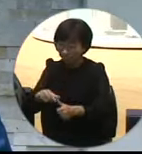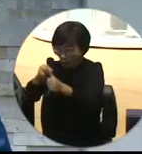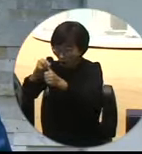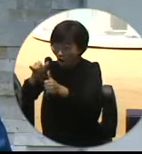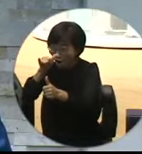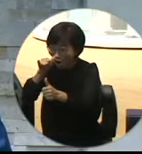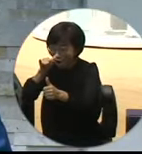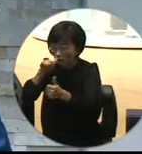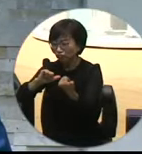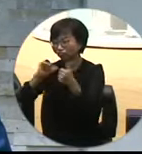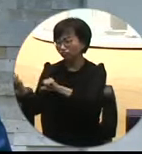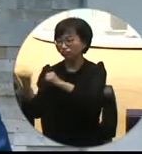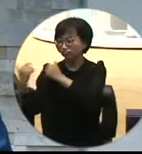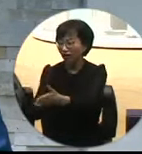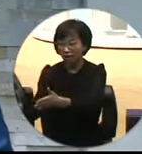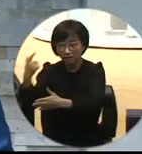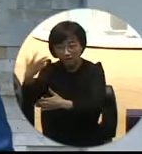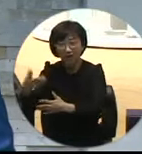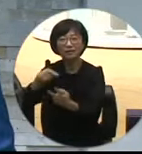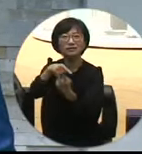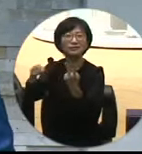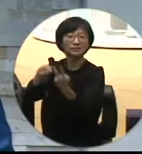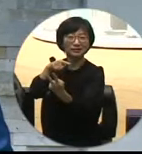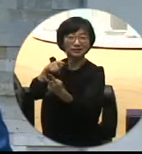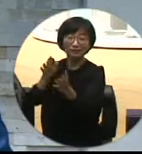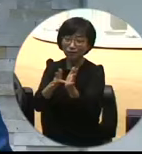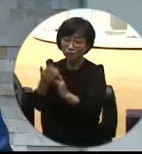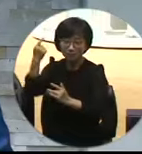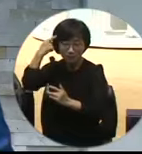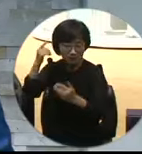관심이 다릅니다. 사람을 살리느냐 죽이느냐.